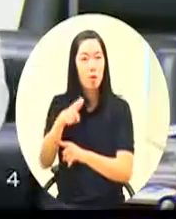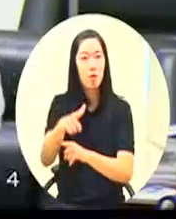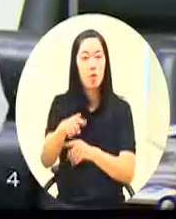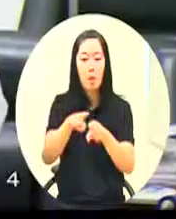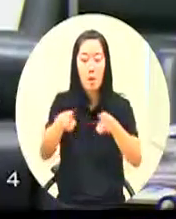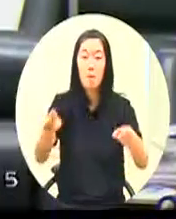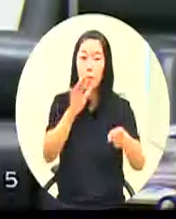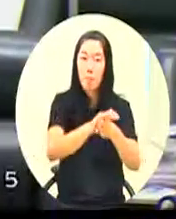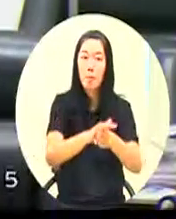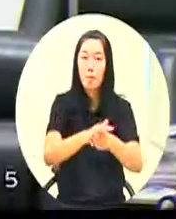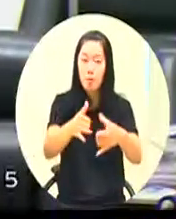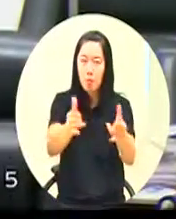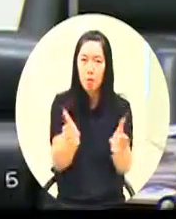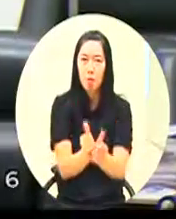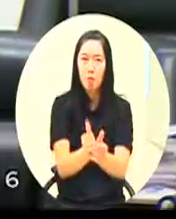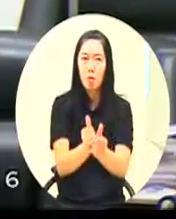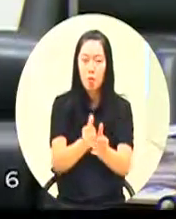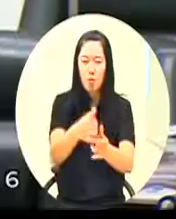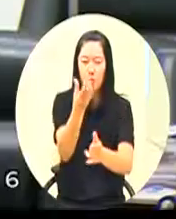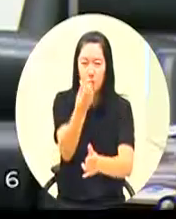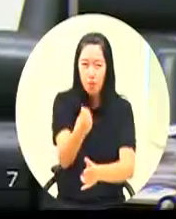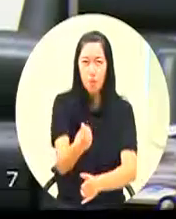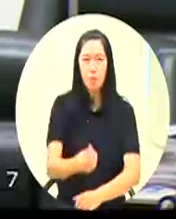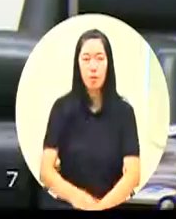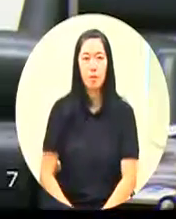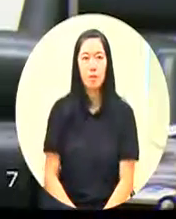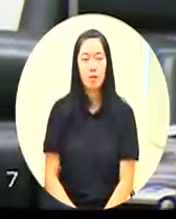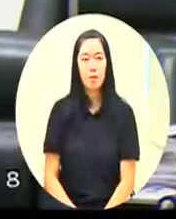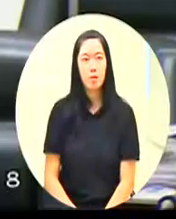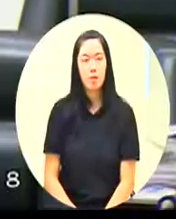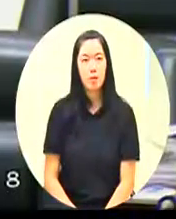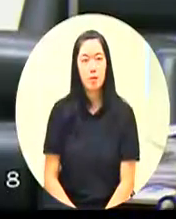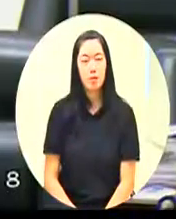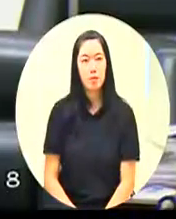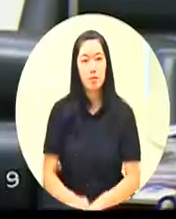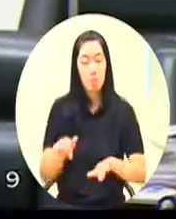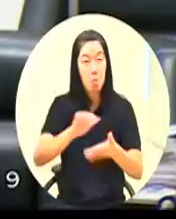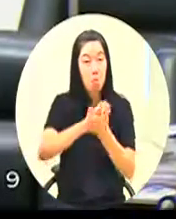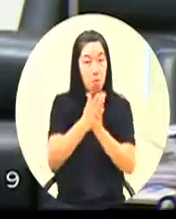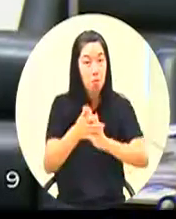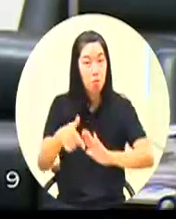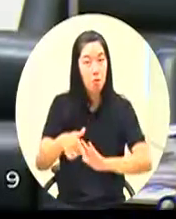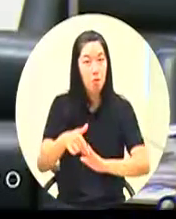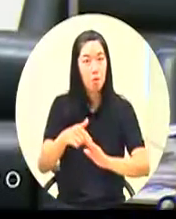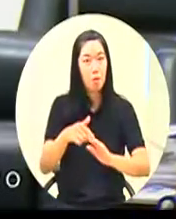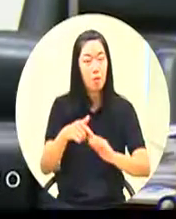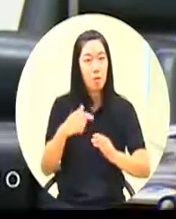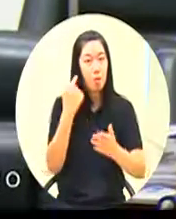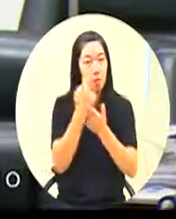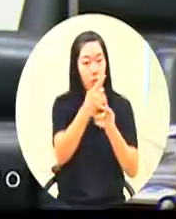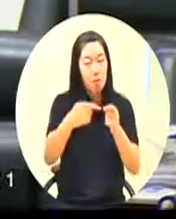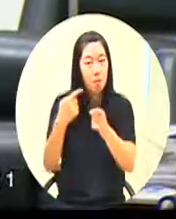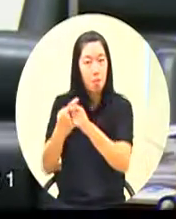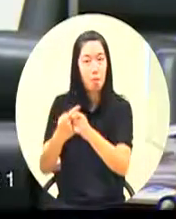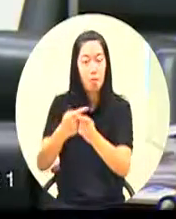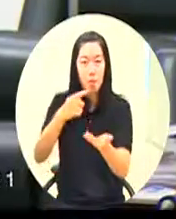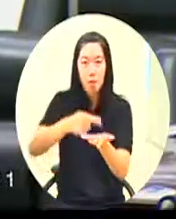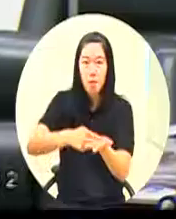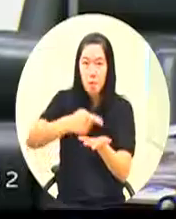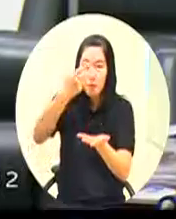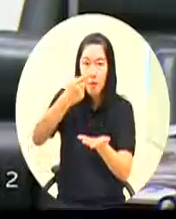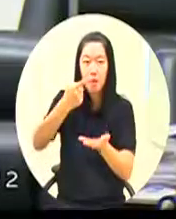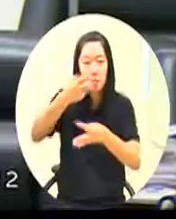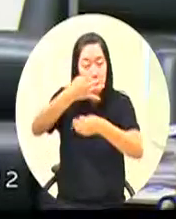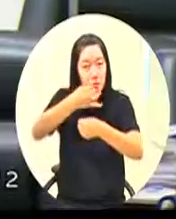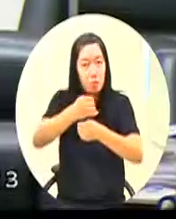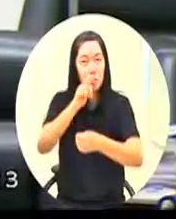沦为非常非常少数，然后呢，现在只沦为一个每年只有一次业绩，我们的文化局，我们